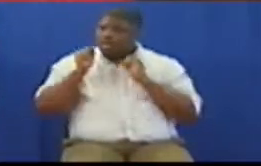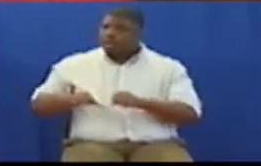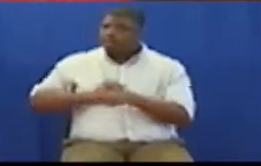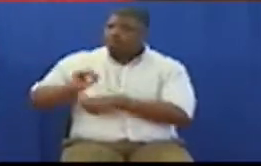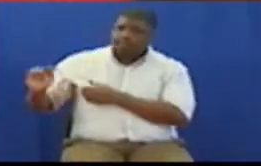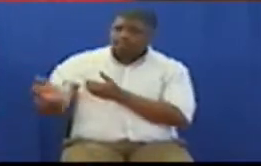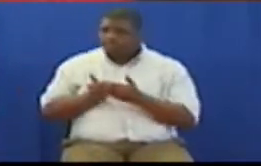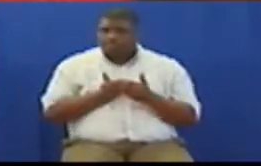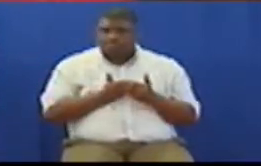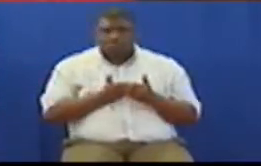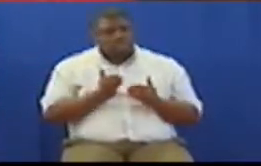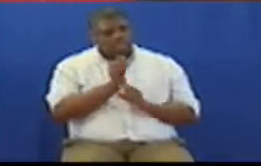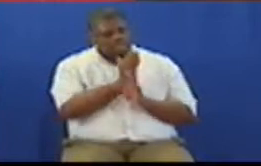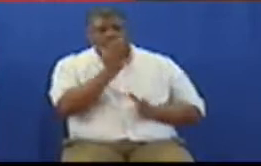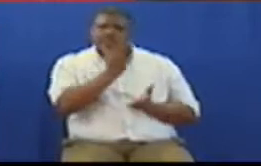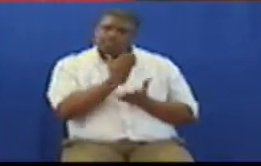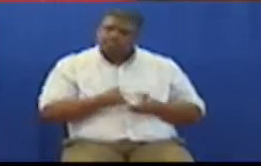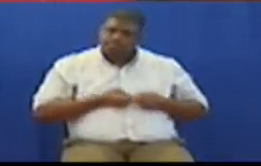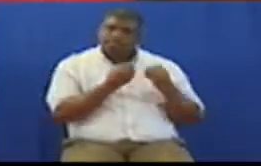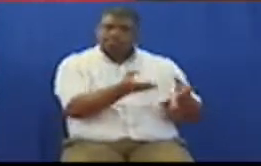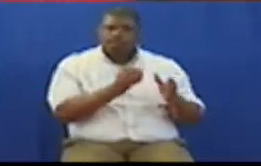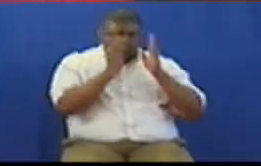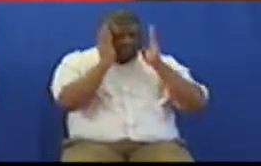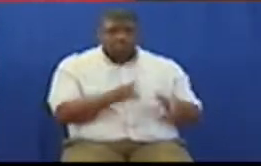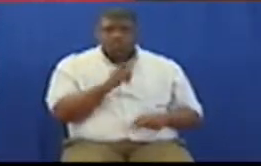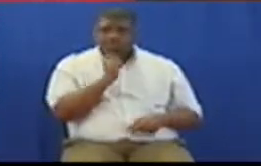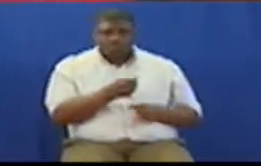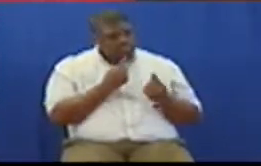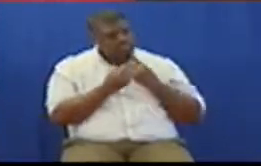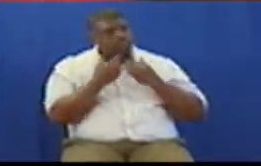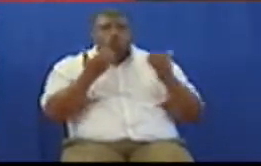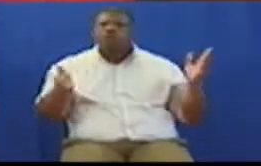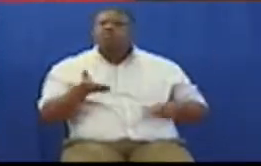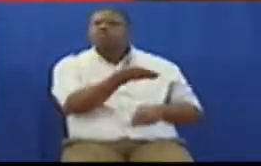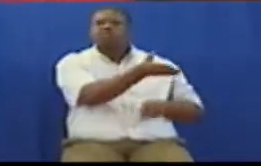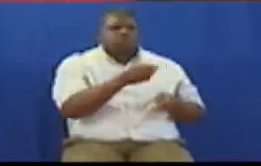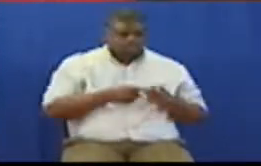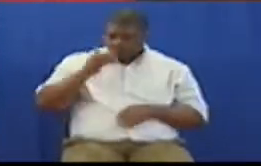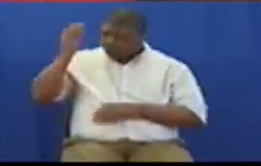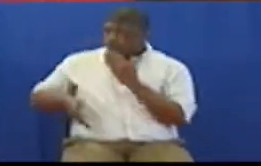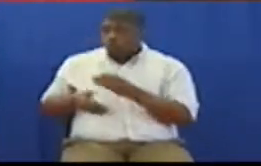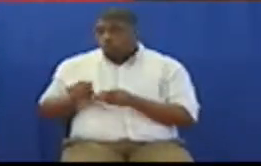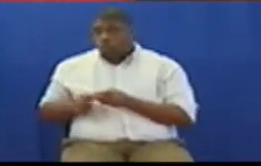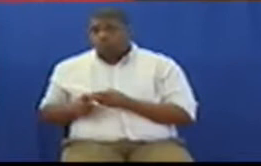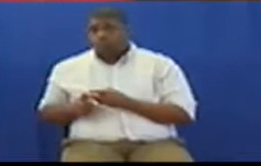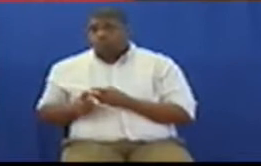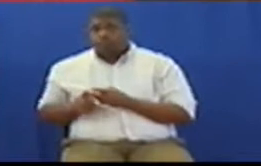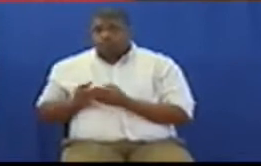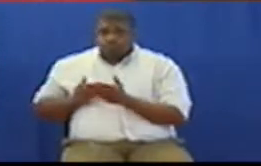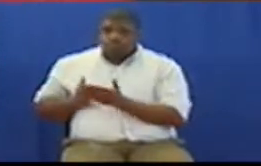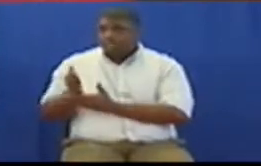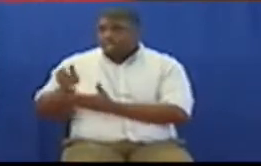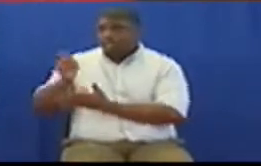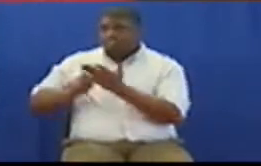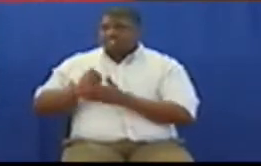hali halisi ilivyo. Kwa hiyo mheshimiwa speaker, na niliseme kabisa. Na mwisho ni kwa kupitia ofisi